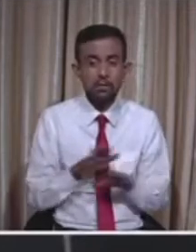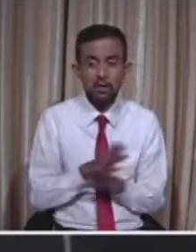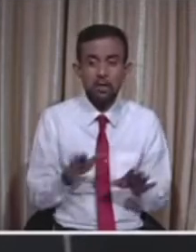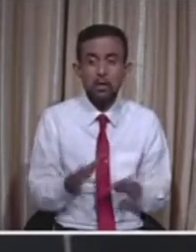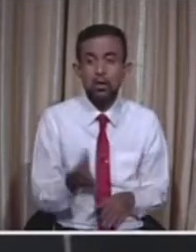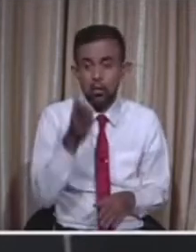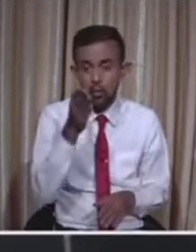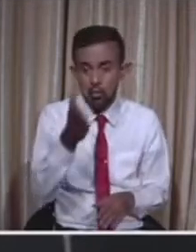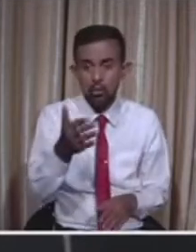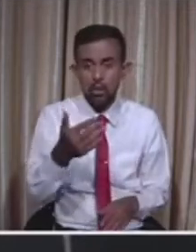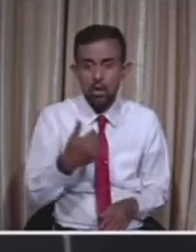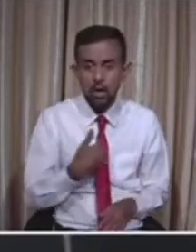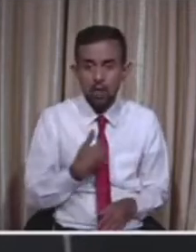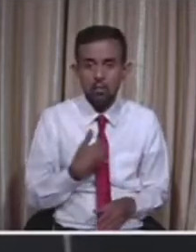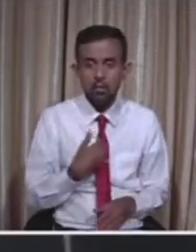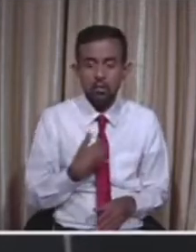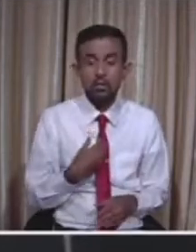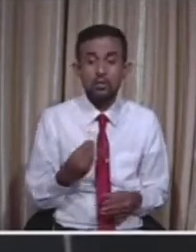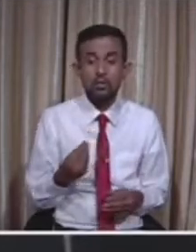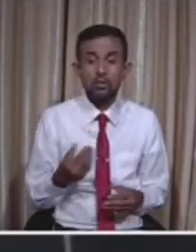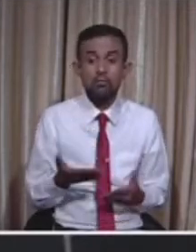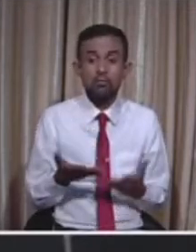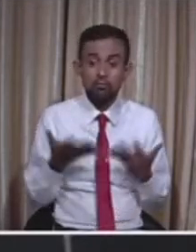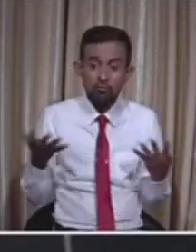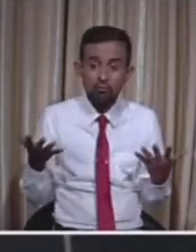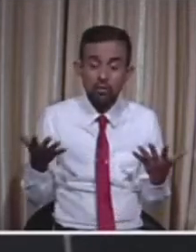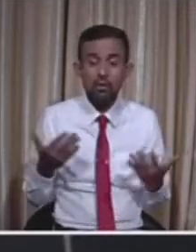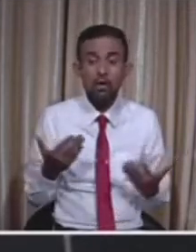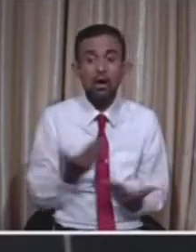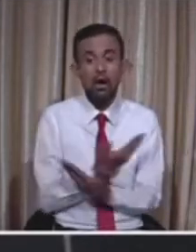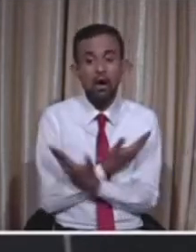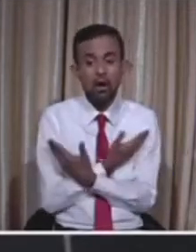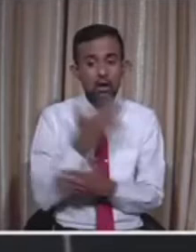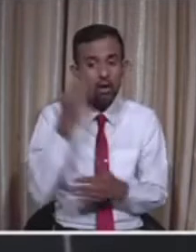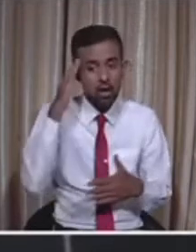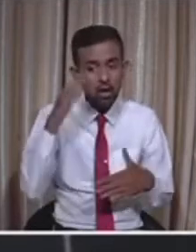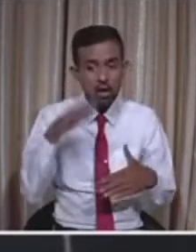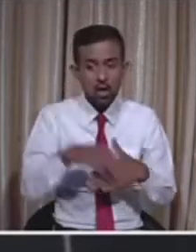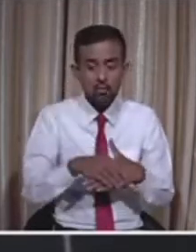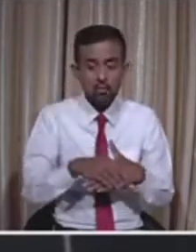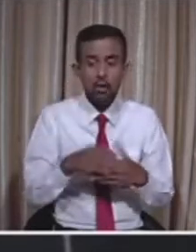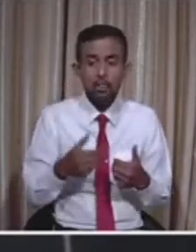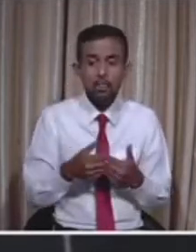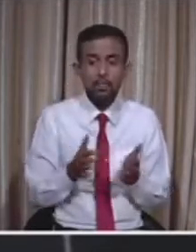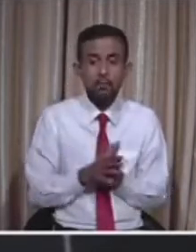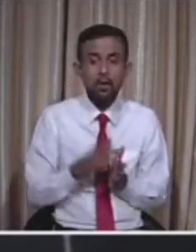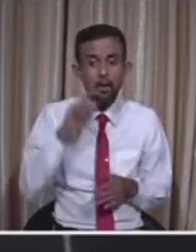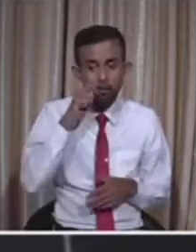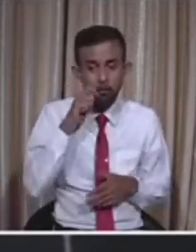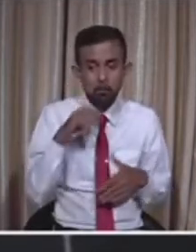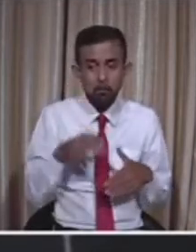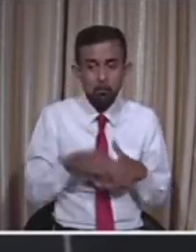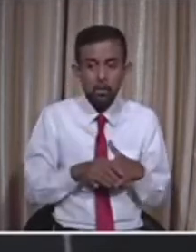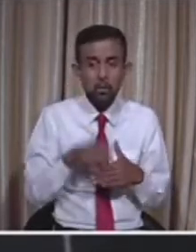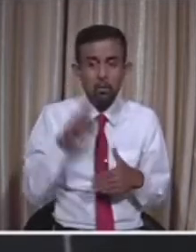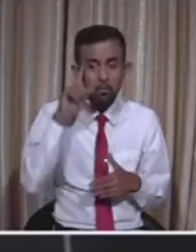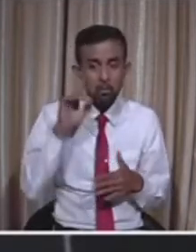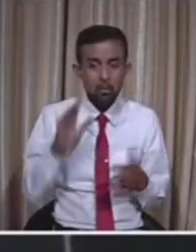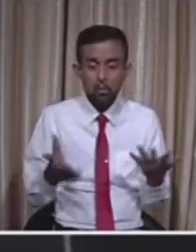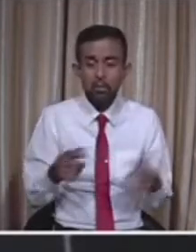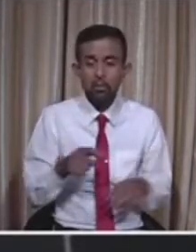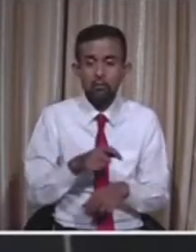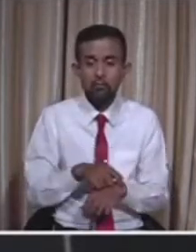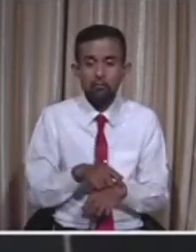ඔබට අපට මේ අඩුව දැනෙනවට වඩා ඒ ආදරණීය බිරිඳට තමන්ගේ ස්වාමියා බලාපොරොත්තු නොවිච්ච